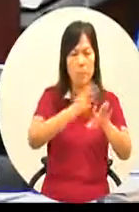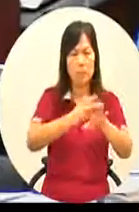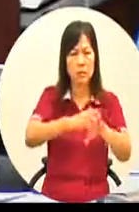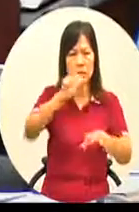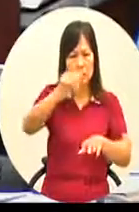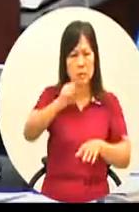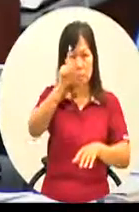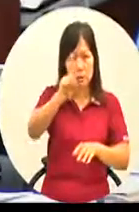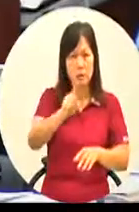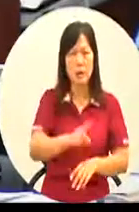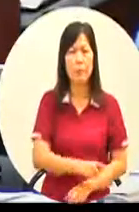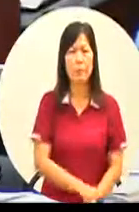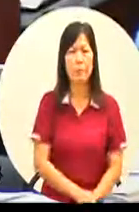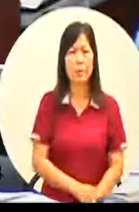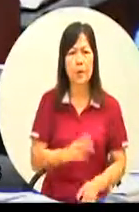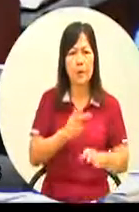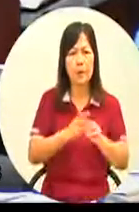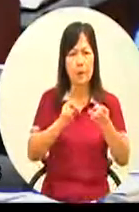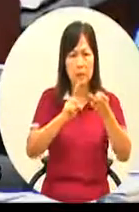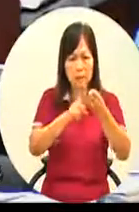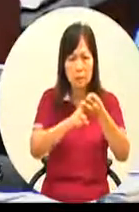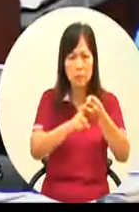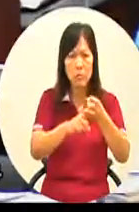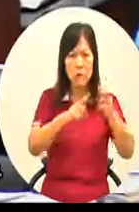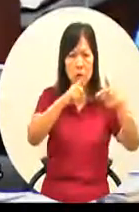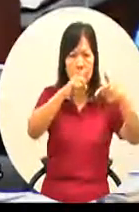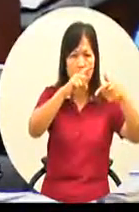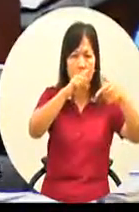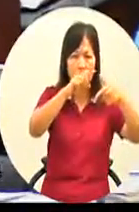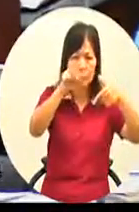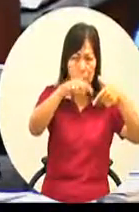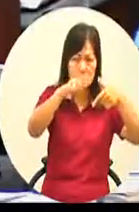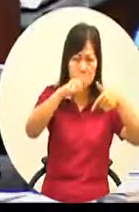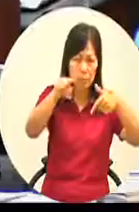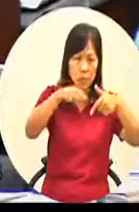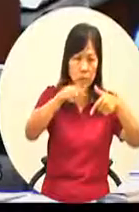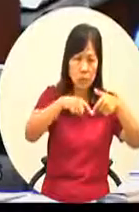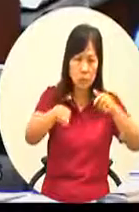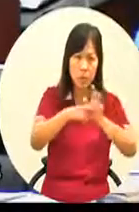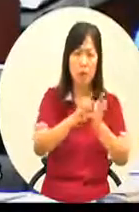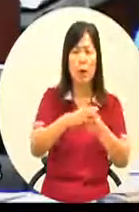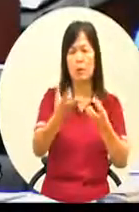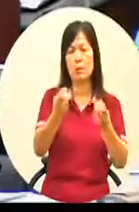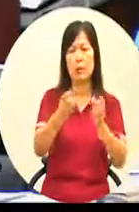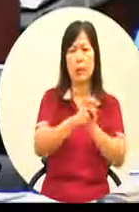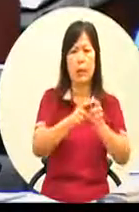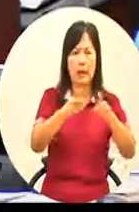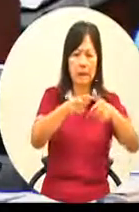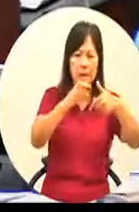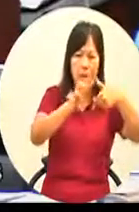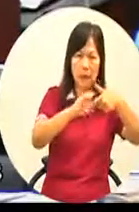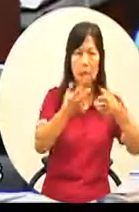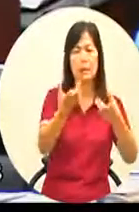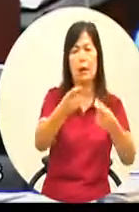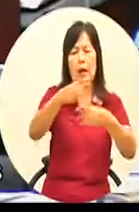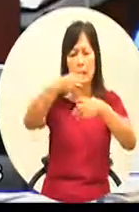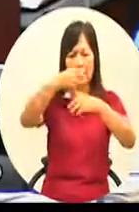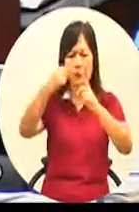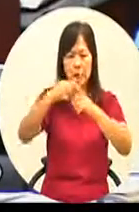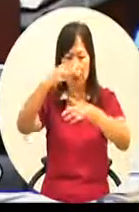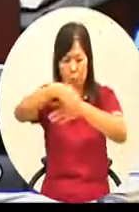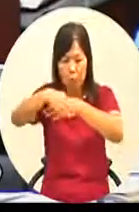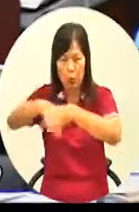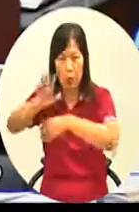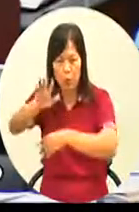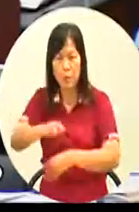迄个咪技术哦，个机制完全没有，包括驾驶嘛欠，大家拢欠啦吼。首先讲真